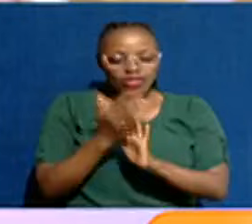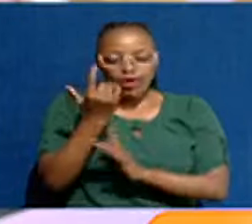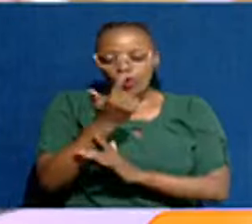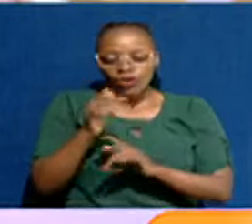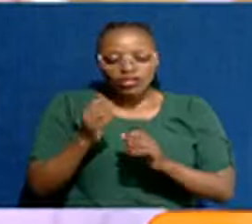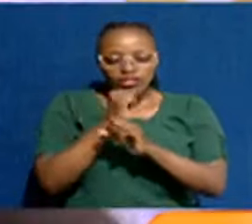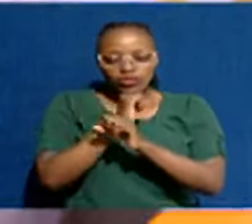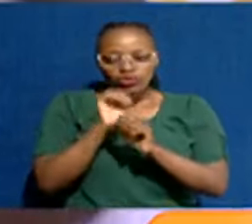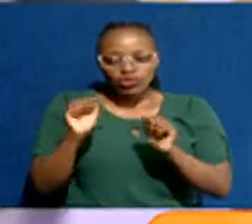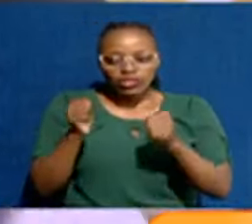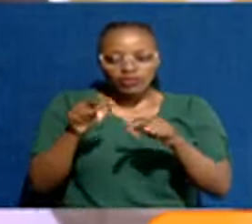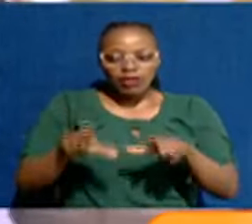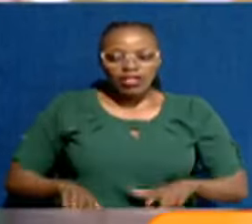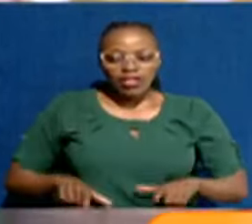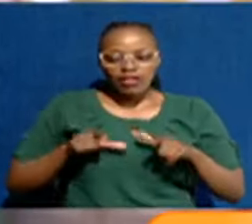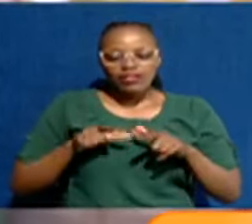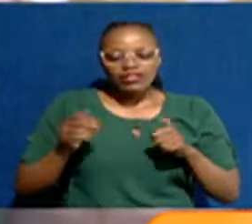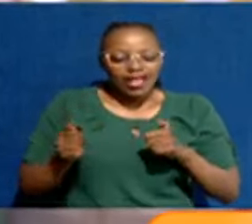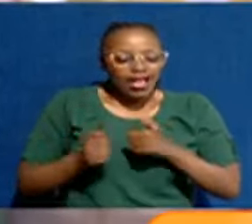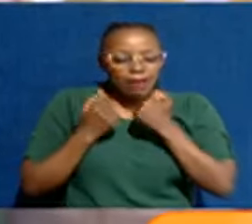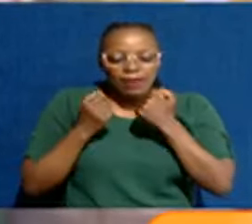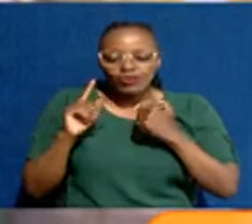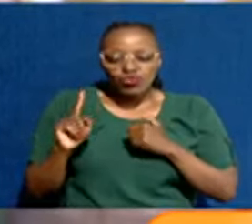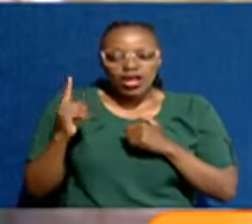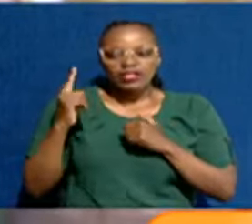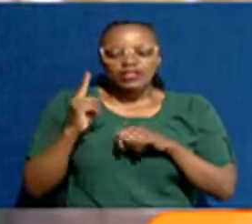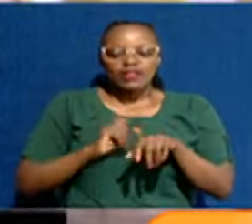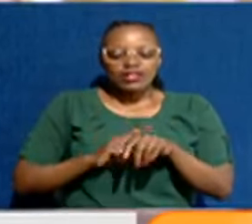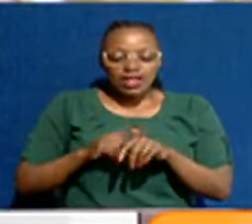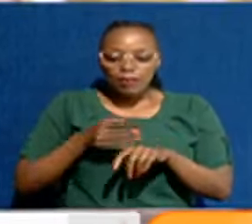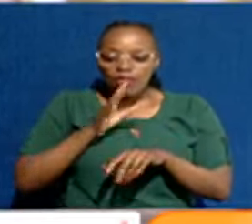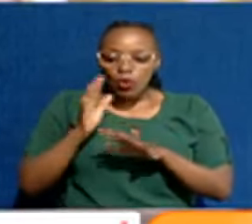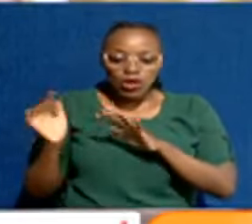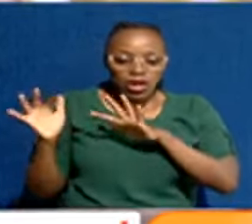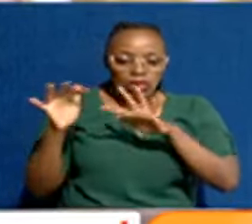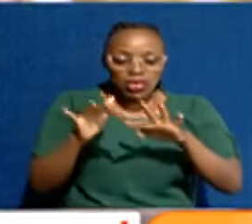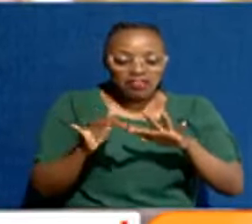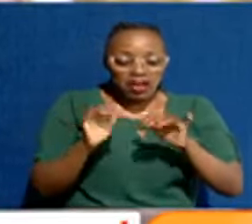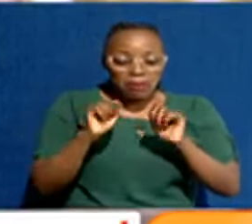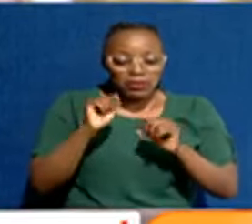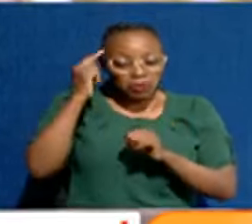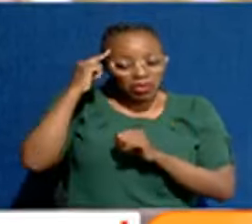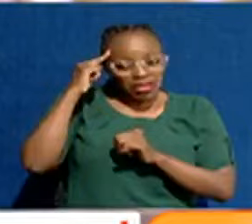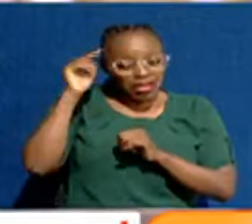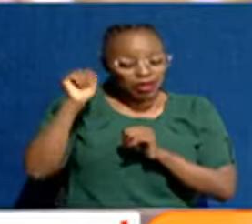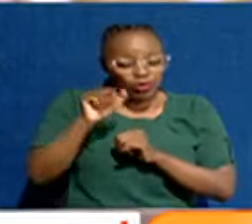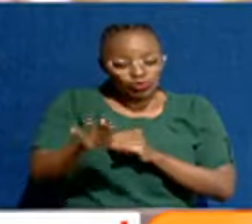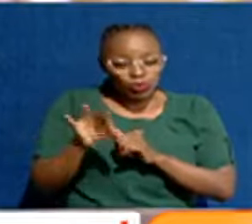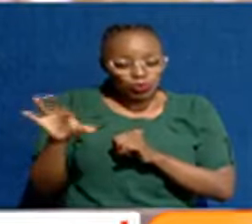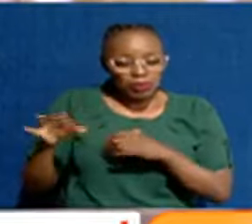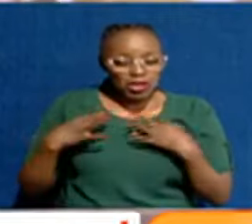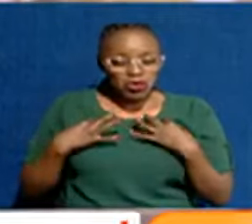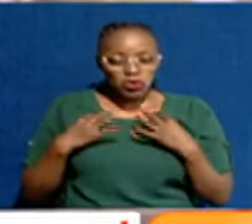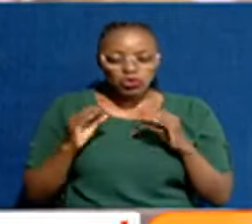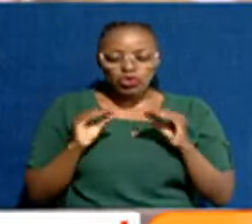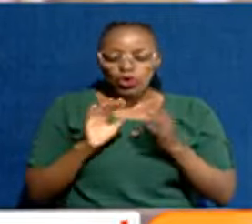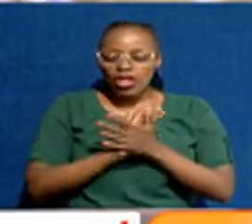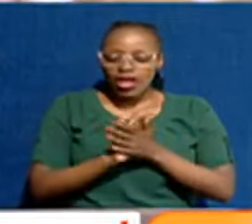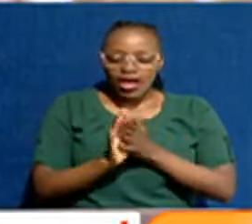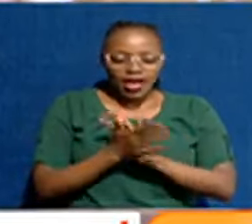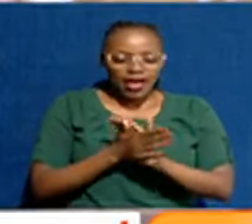lives. Ilituvamia tu mara moja. Sasa vile ilituvamia, hata hakuna vile ungefikiria, hata nguo, hata